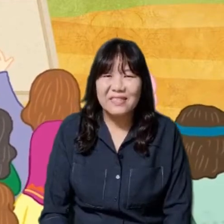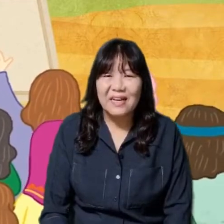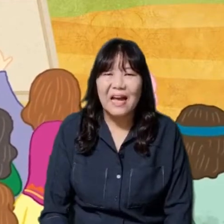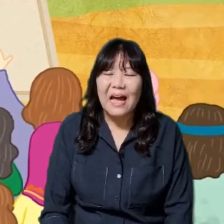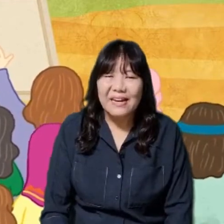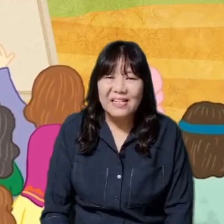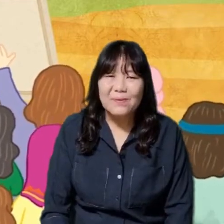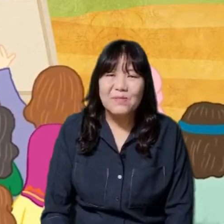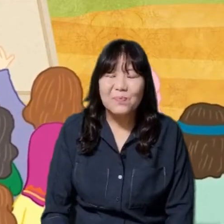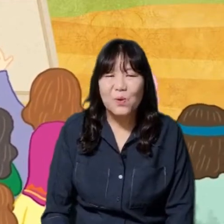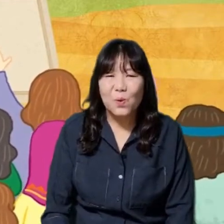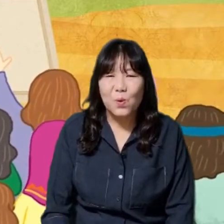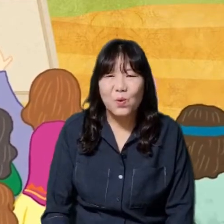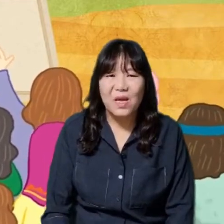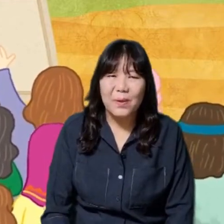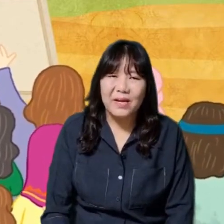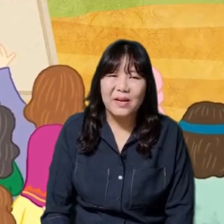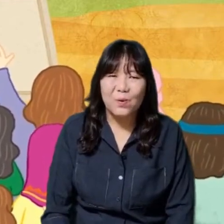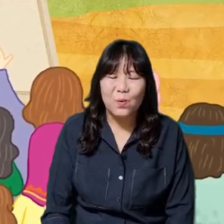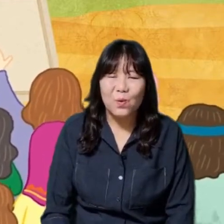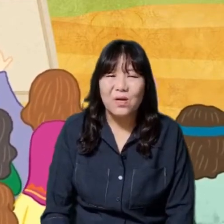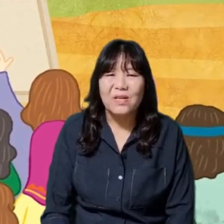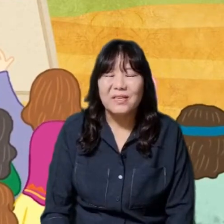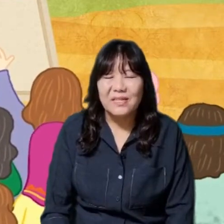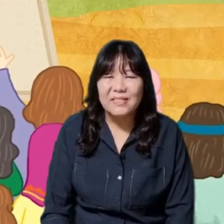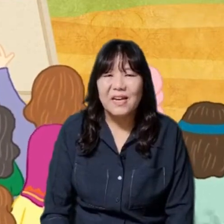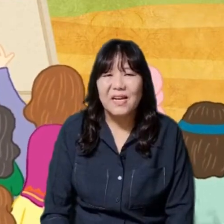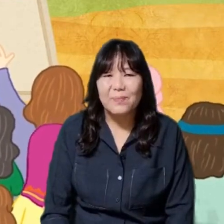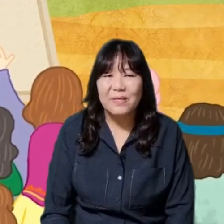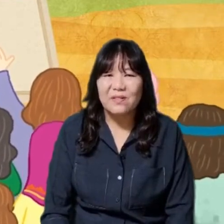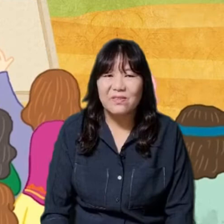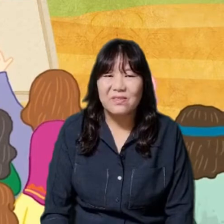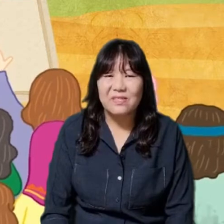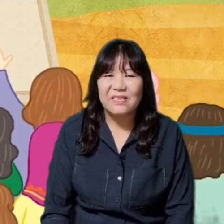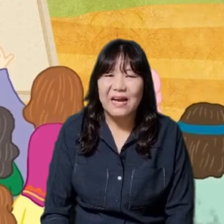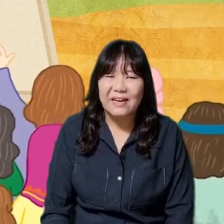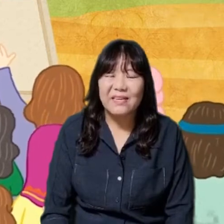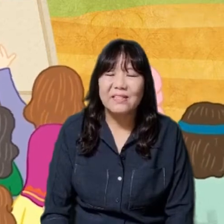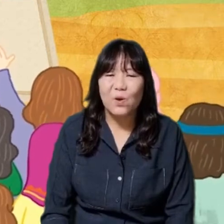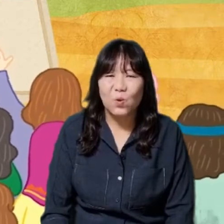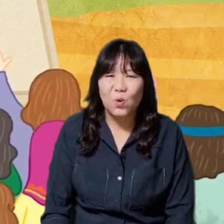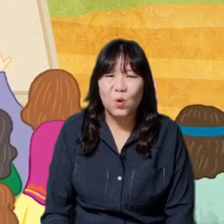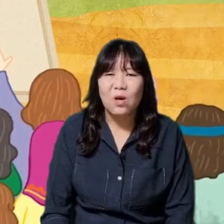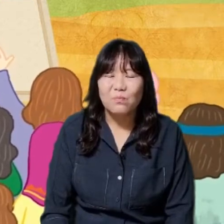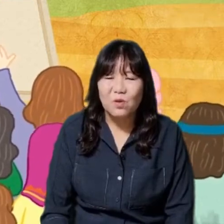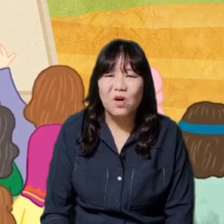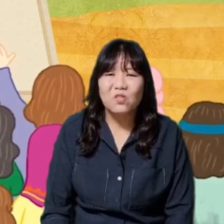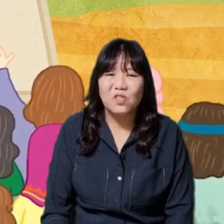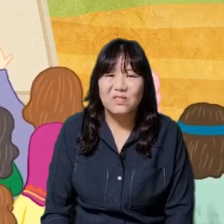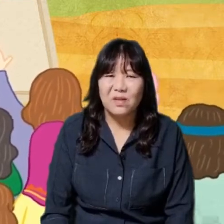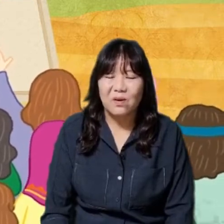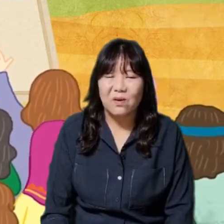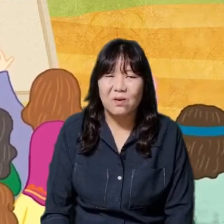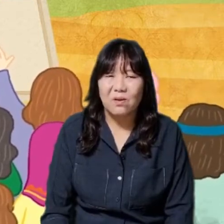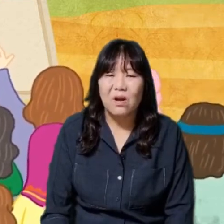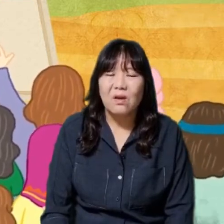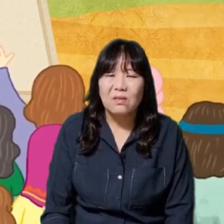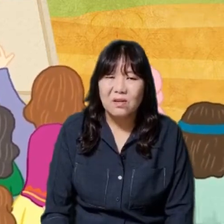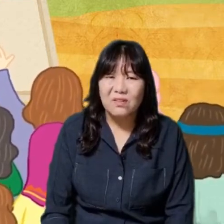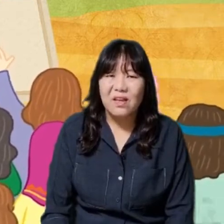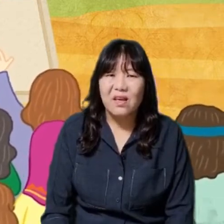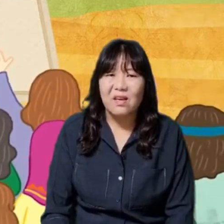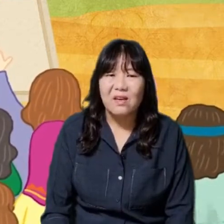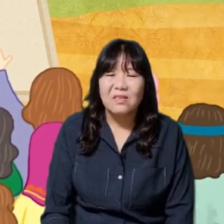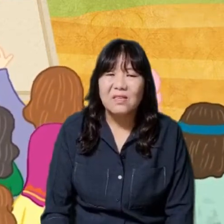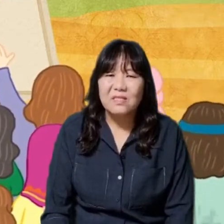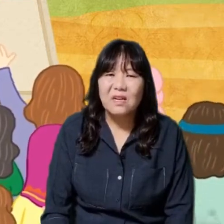하나님께서는 하나님의 성경을 예배하고 이스라엘 백성의 가난성으로 불러주셨어요.